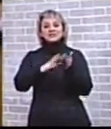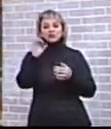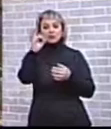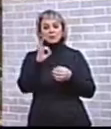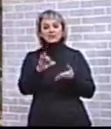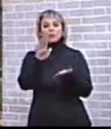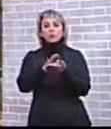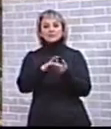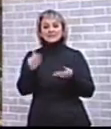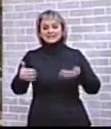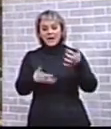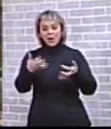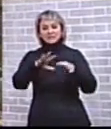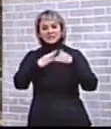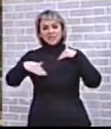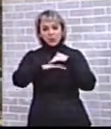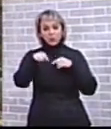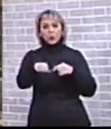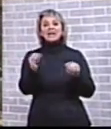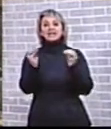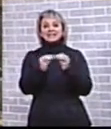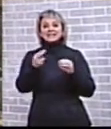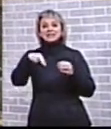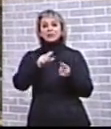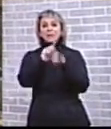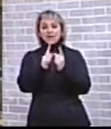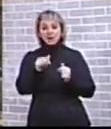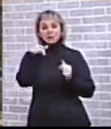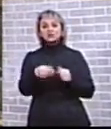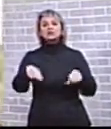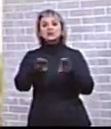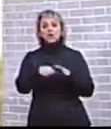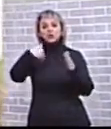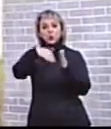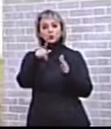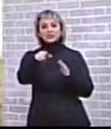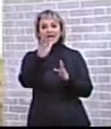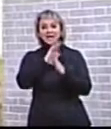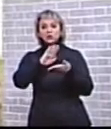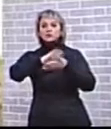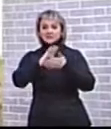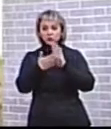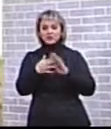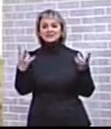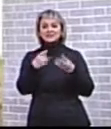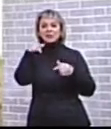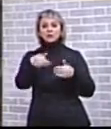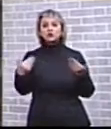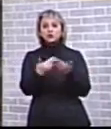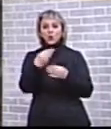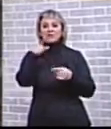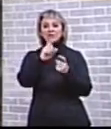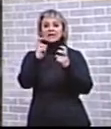90% мусора закапывается в землю, и лишь 10% перерабатывается. Так что для улучшения экологической ситуации необходимы новые